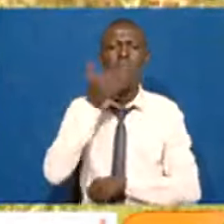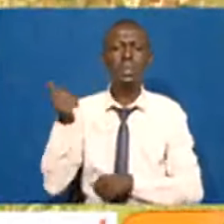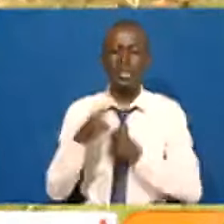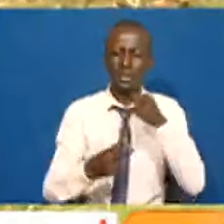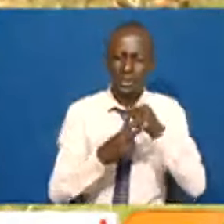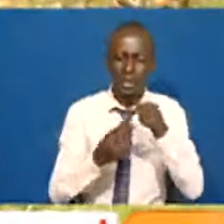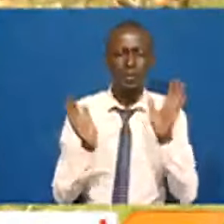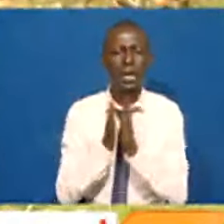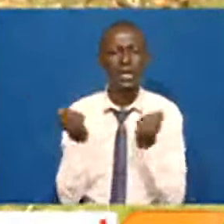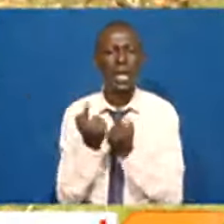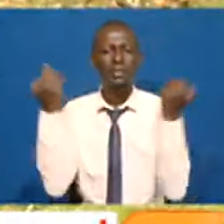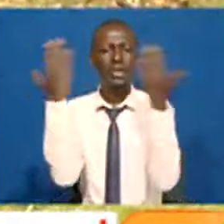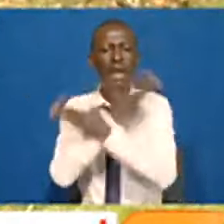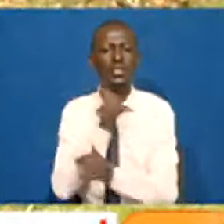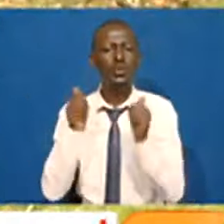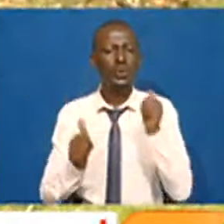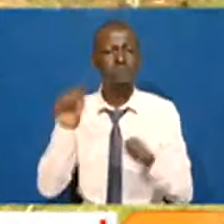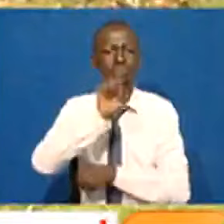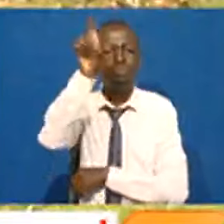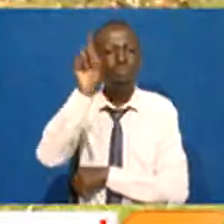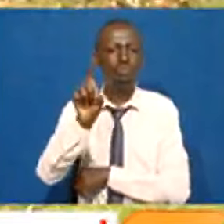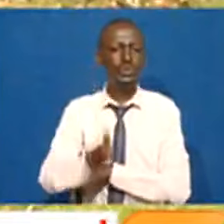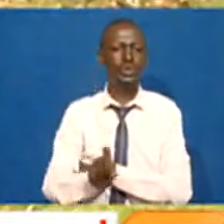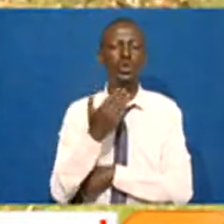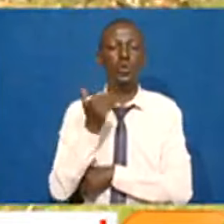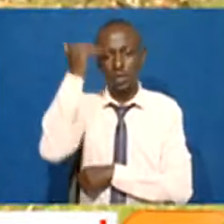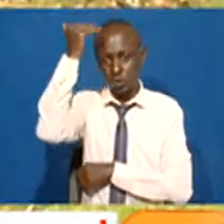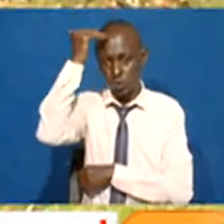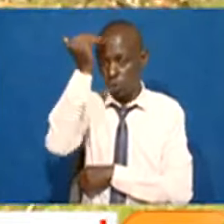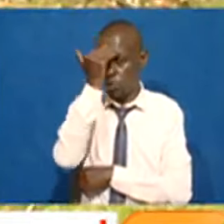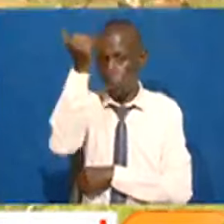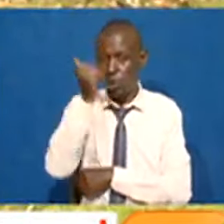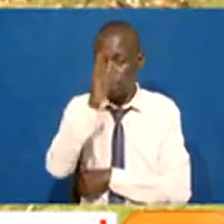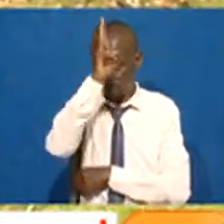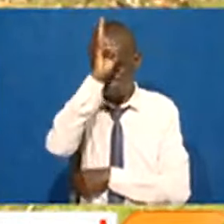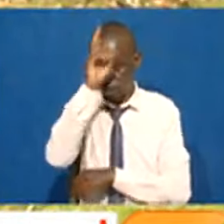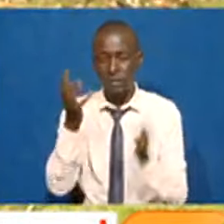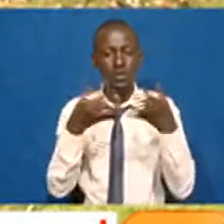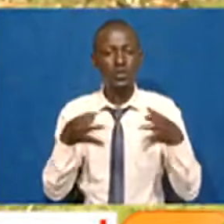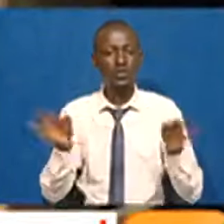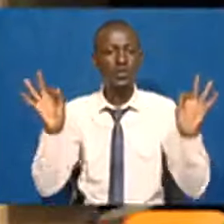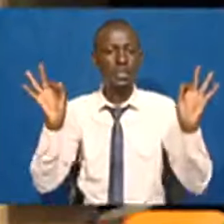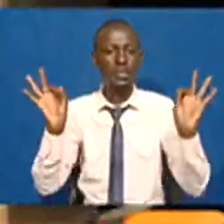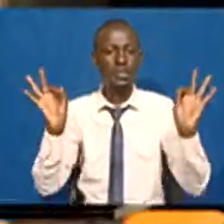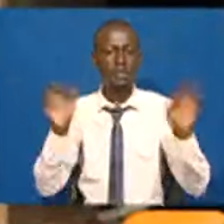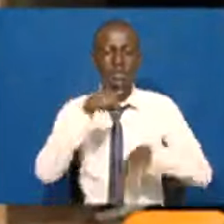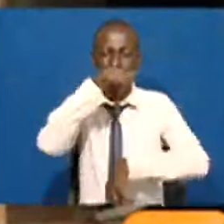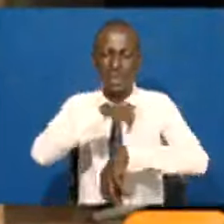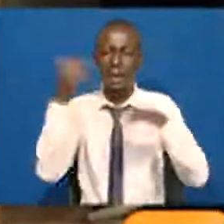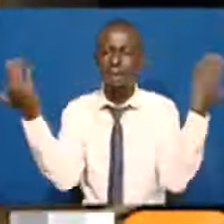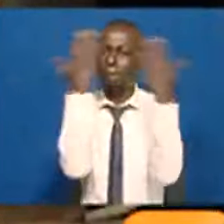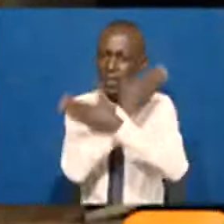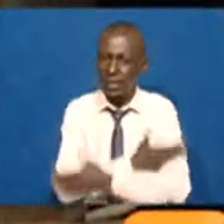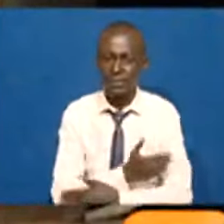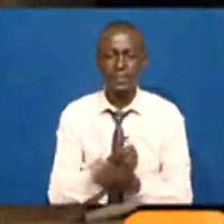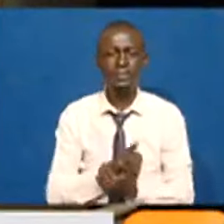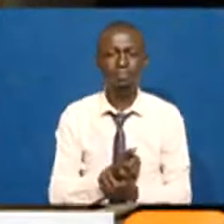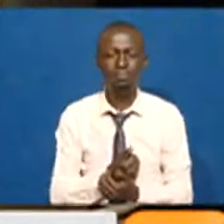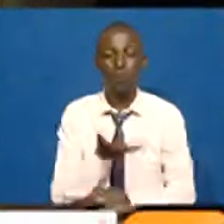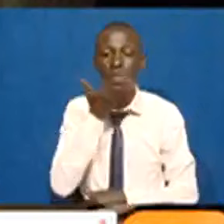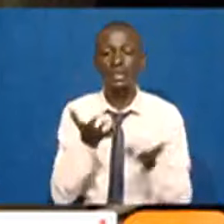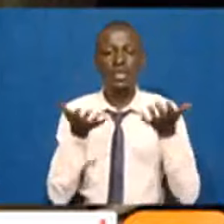ama ni saa tano? Sasa hiyo ndio tunataka kujua, ni kwa nini askari alimwachilia hiyo masaa. We just need answers.